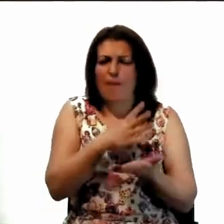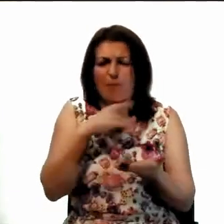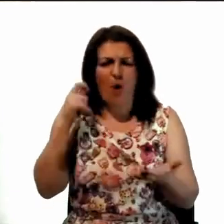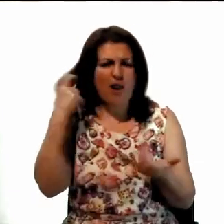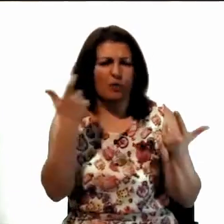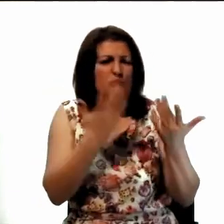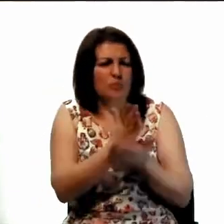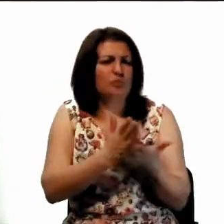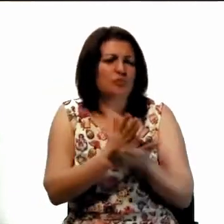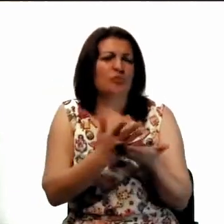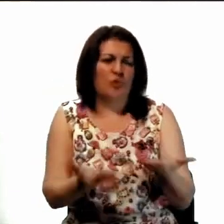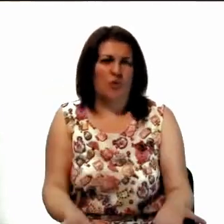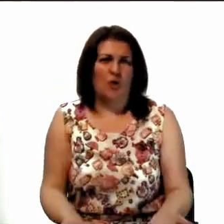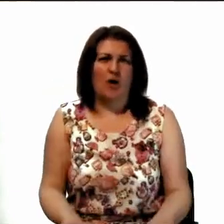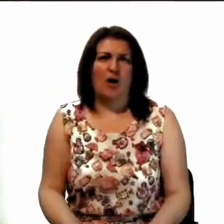Господу.